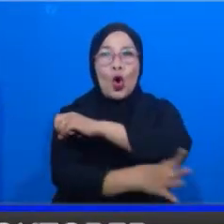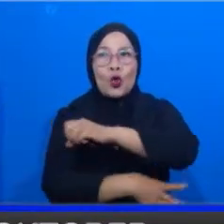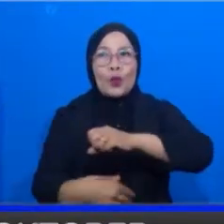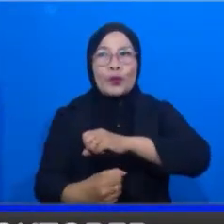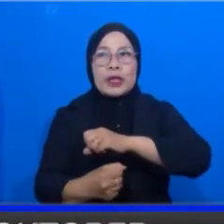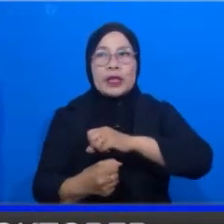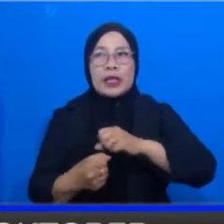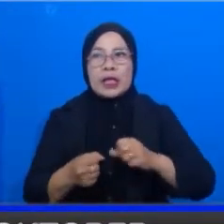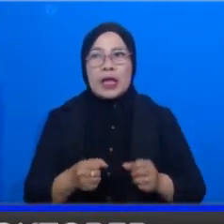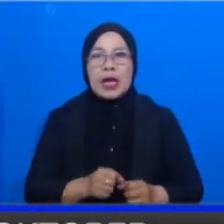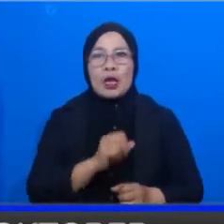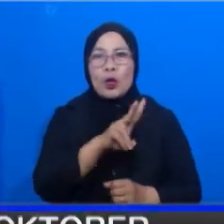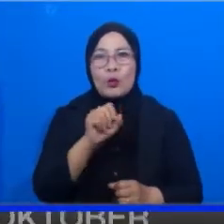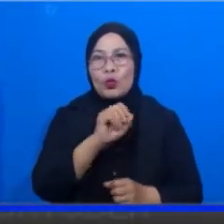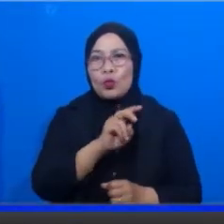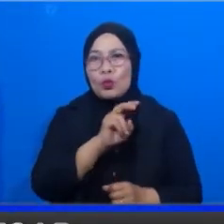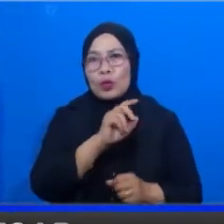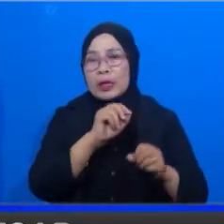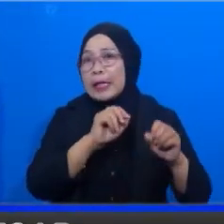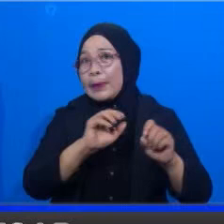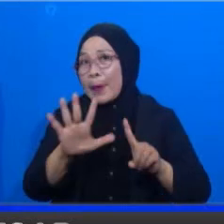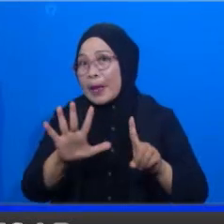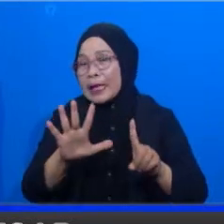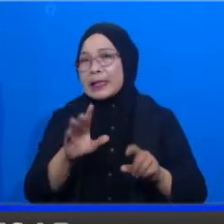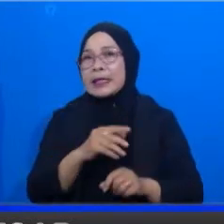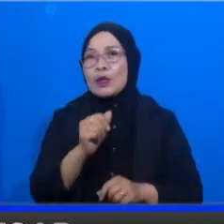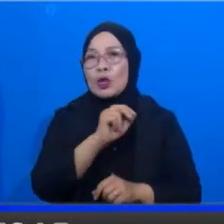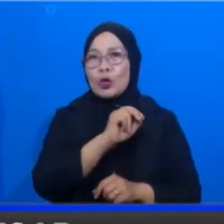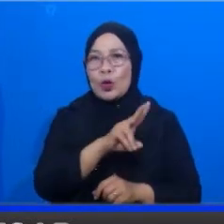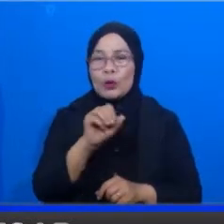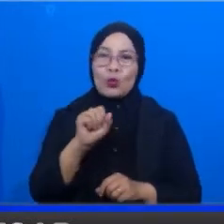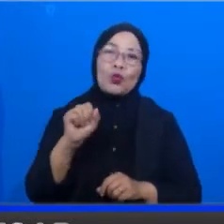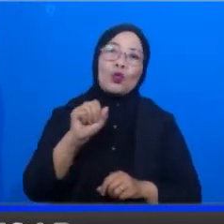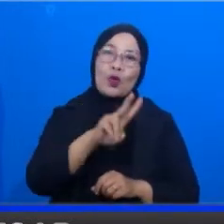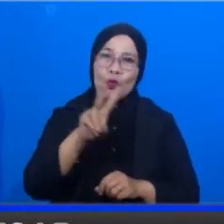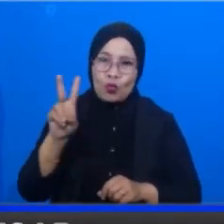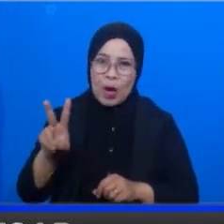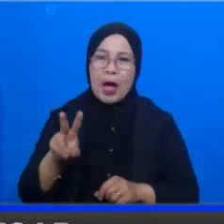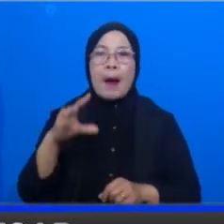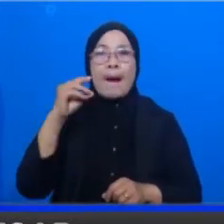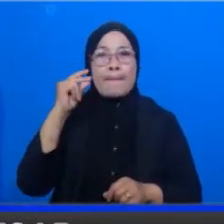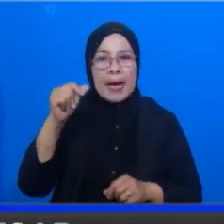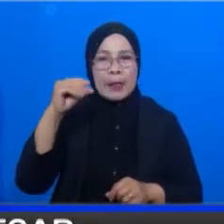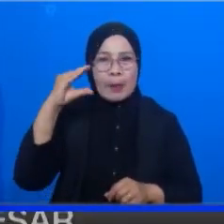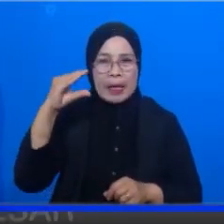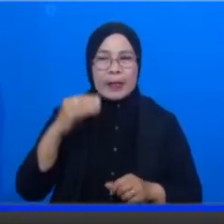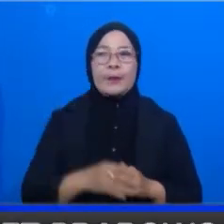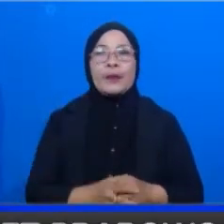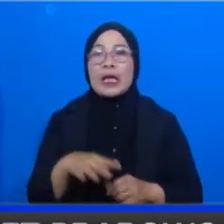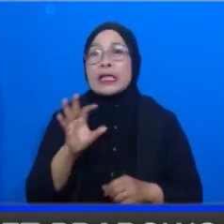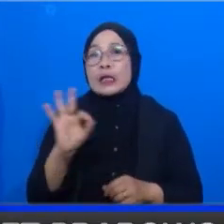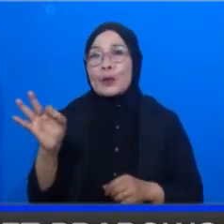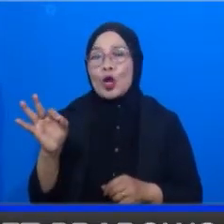timah periode 2015-2022 Kamis pagi. Sebelum memulai sidang, Sandra sempat ditanya Hakim Ketua